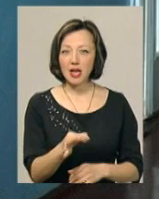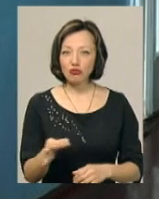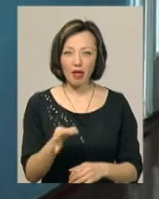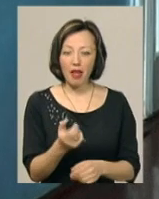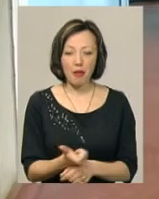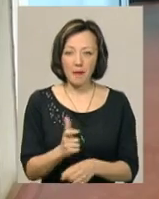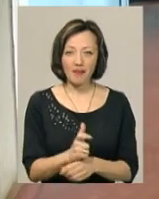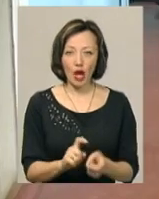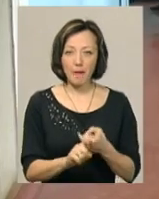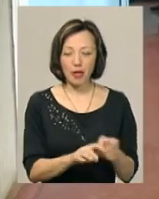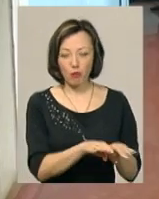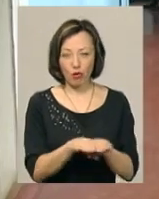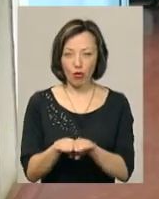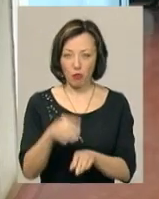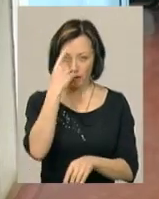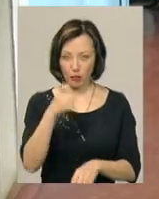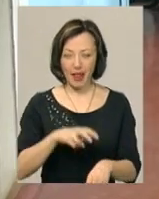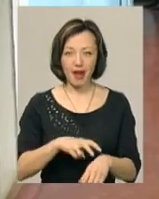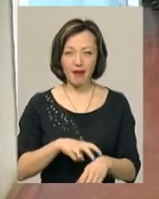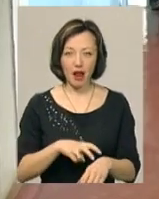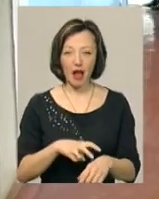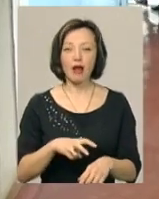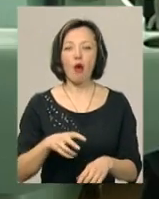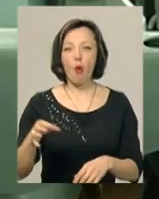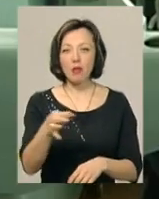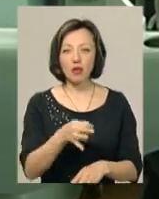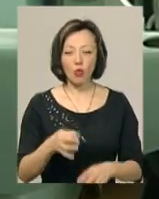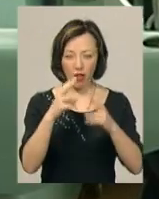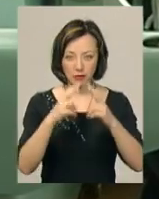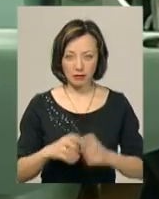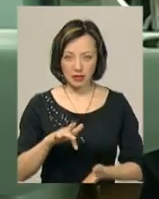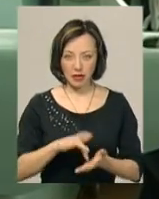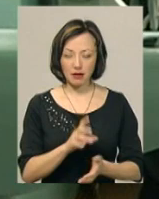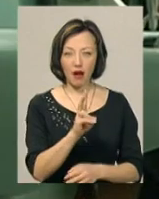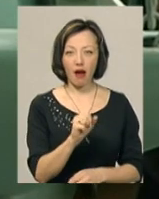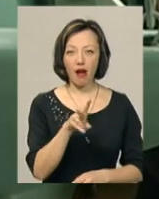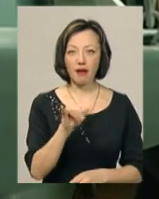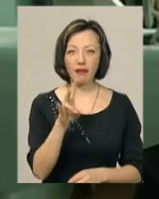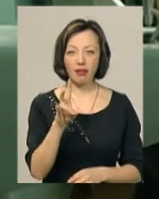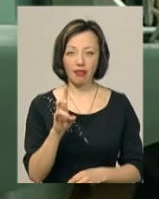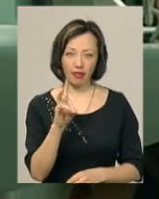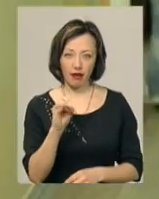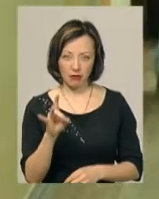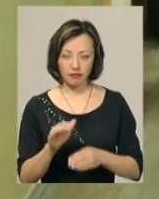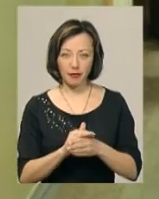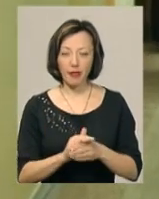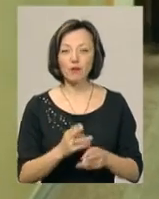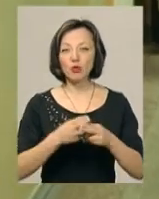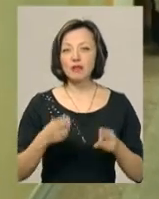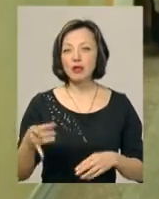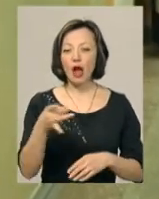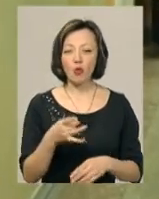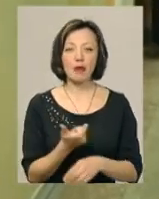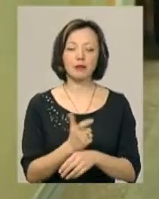перетинає підпорогу. Про це повідомила лікар-епідеміолог обласного лабораторного центру Лариса Калінер. У Дунаєвецькому районі підпоріг перевищено